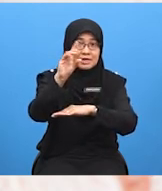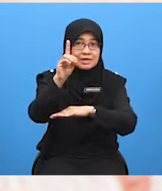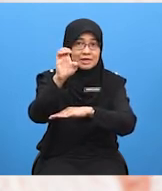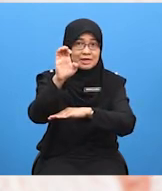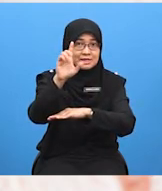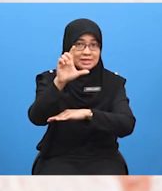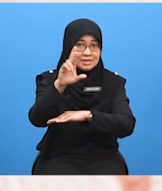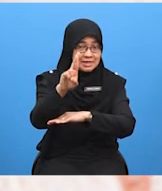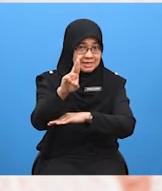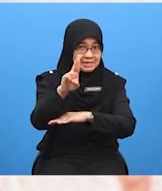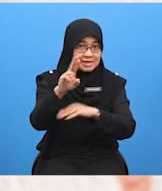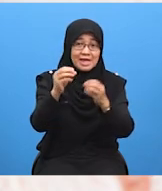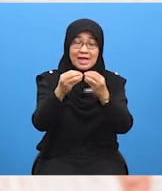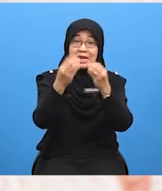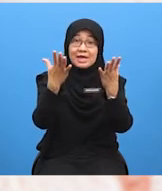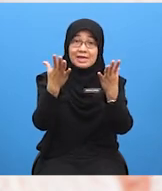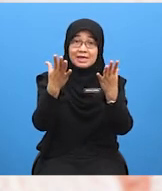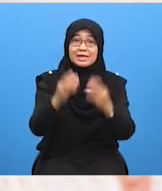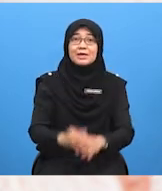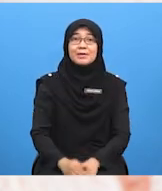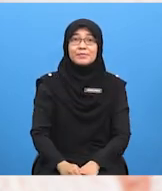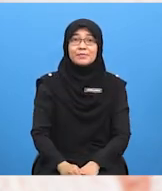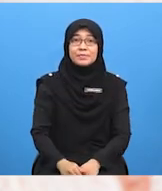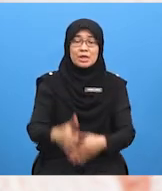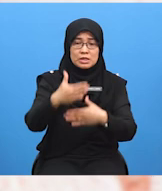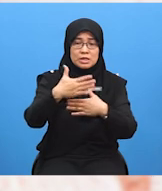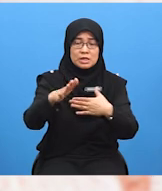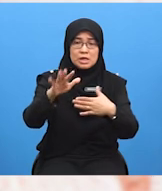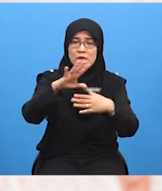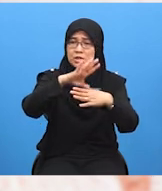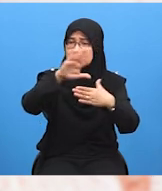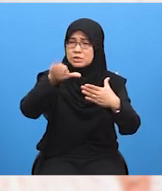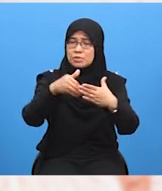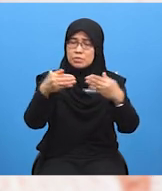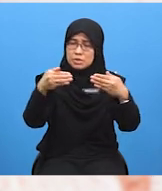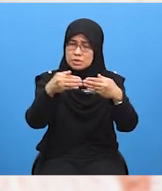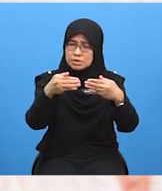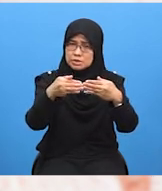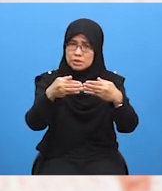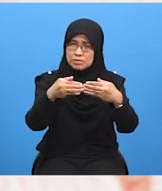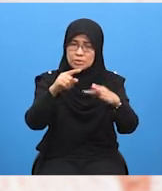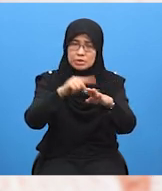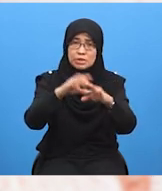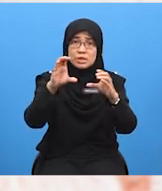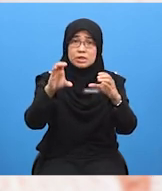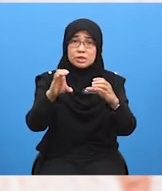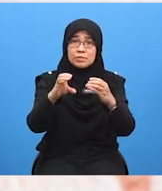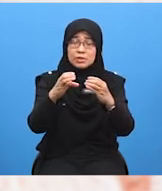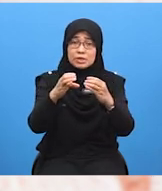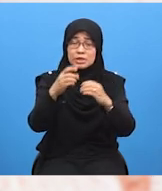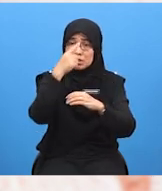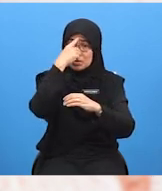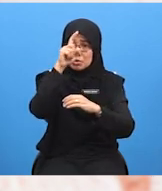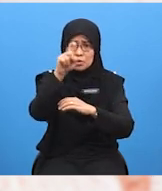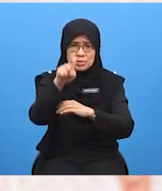Pengujian dilakukan selepas semua penyambungan dibuat untuk memastikan kekutuban disambung dengan